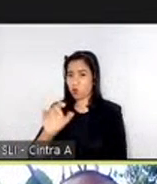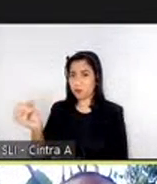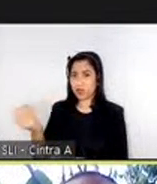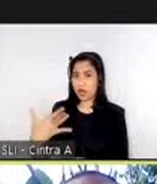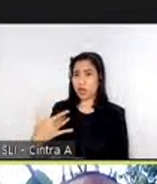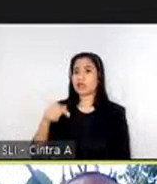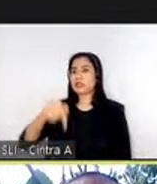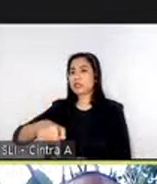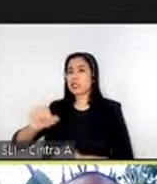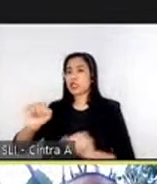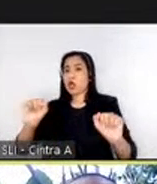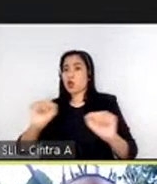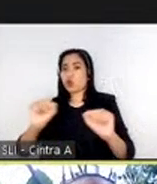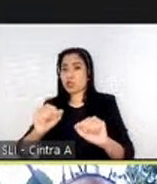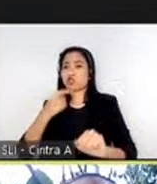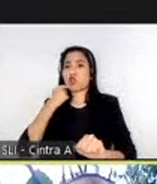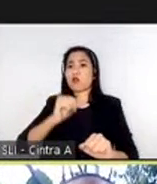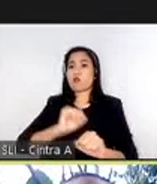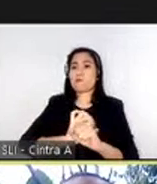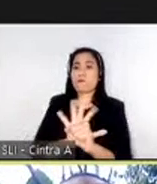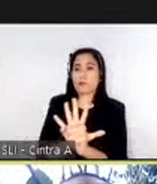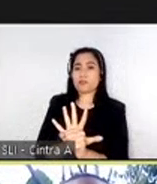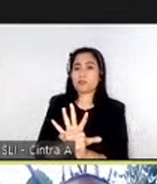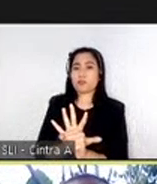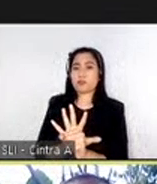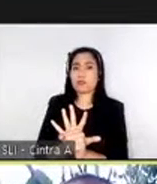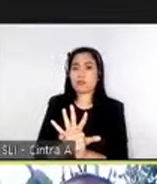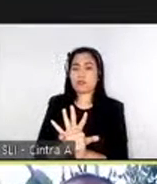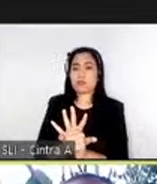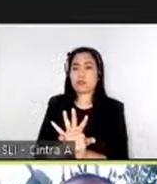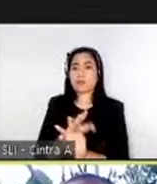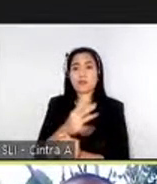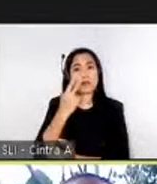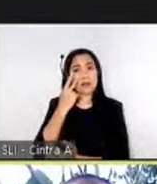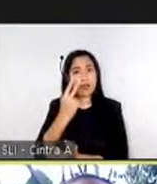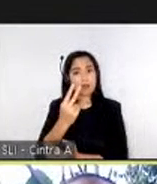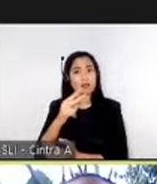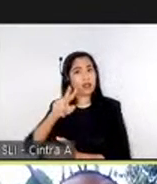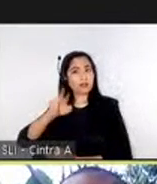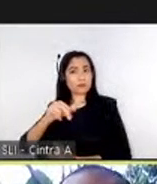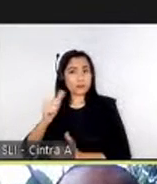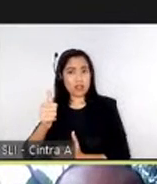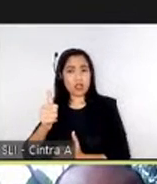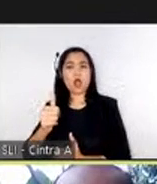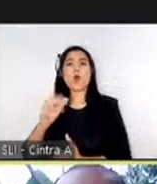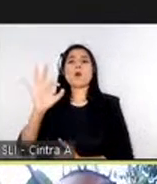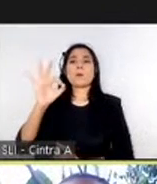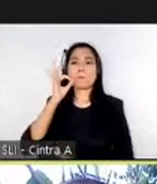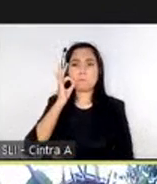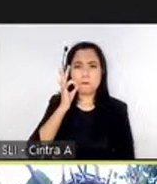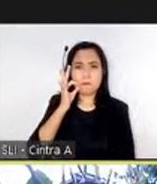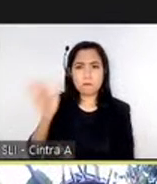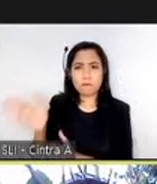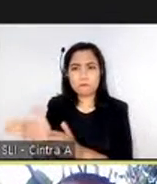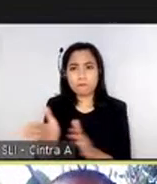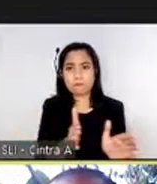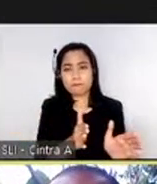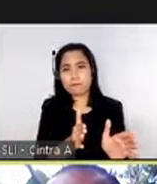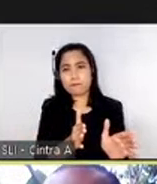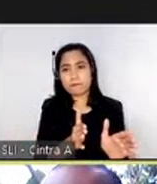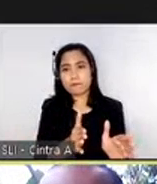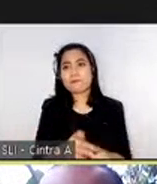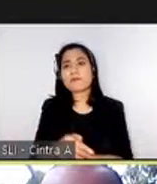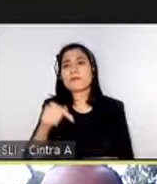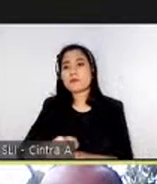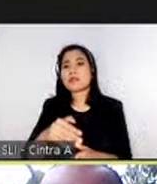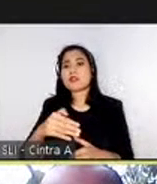darurat penanganan covid kita bisa lihat lebih lanjut misalnya Oh maaf slide selanjutnya Sekarang kita